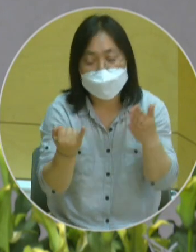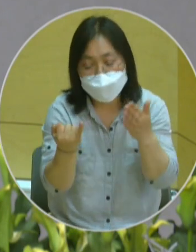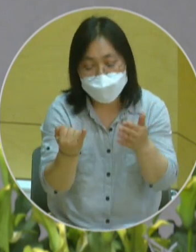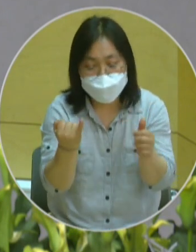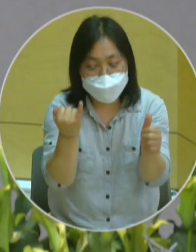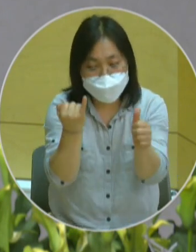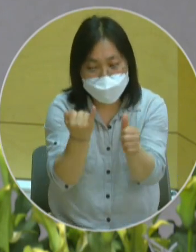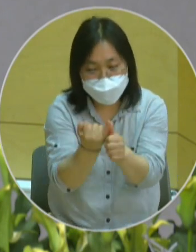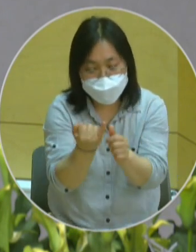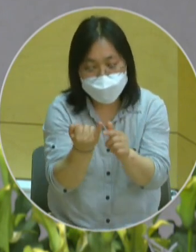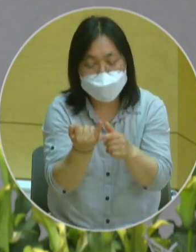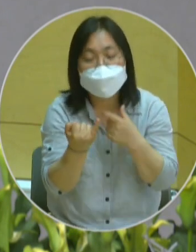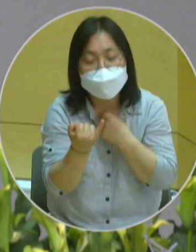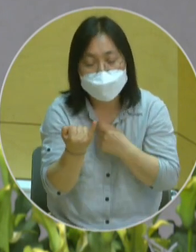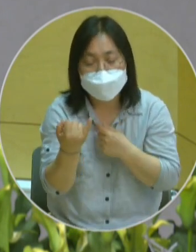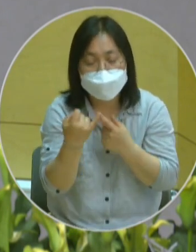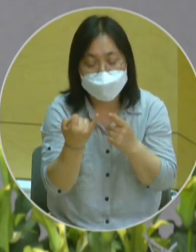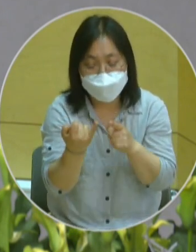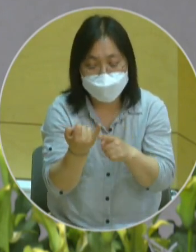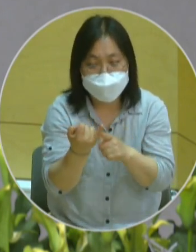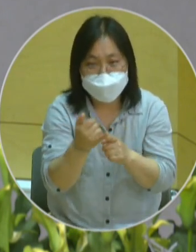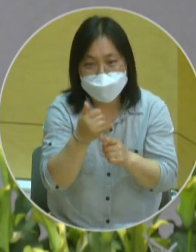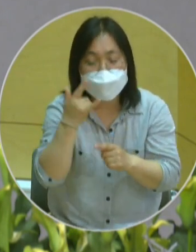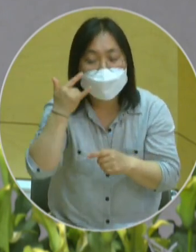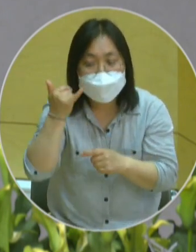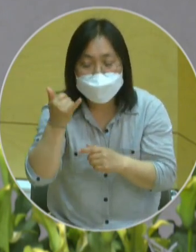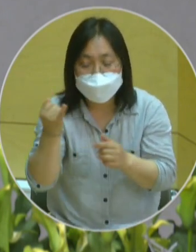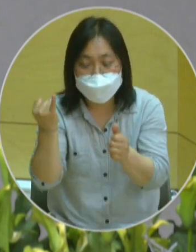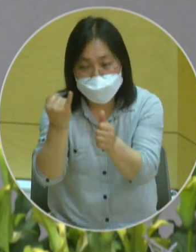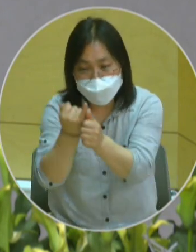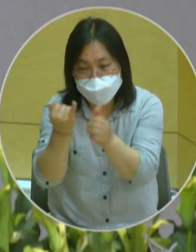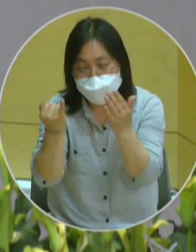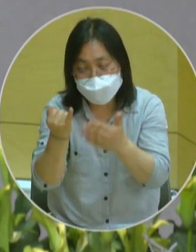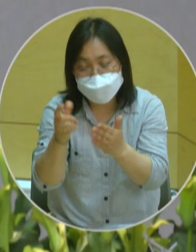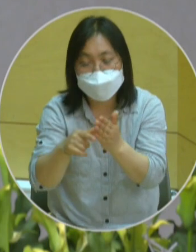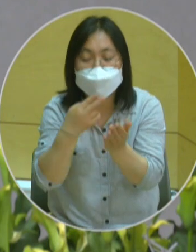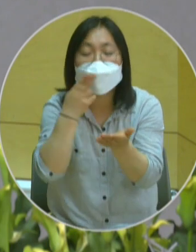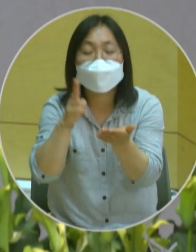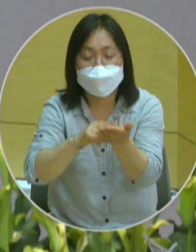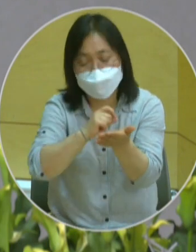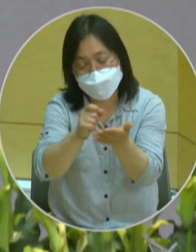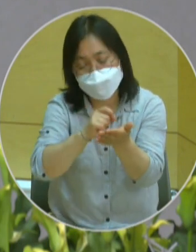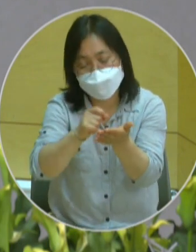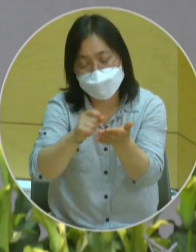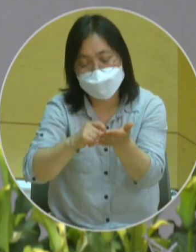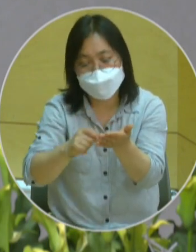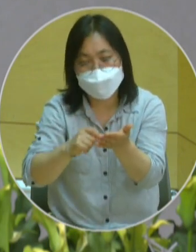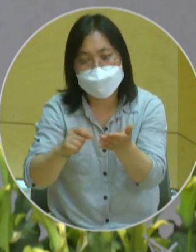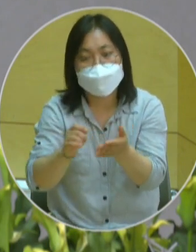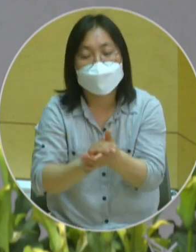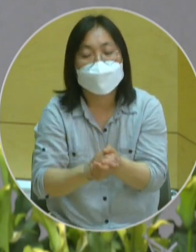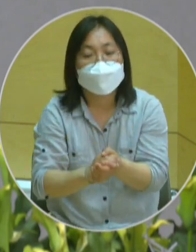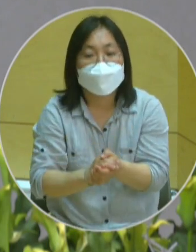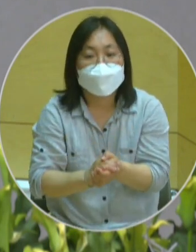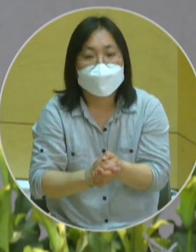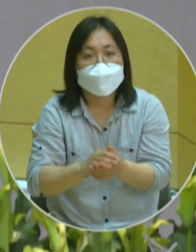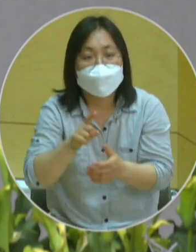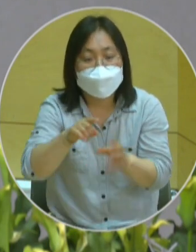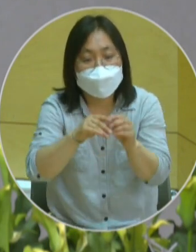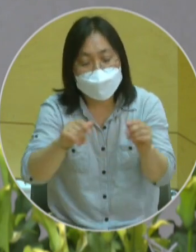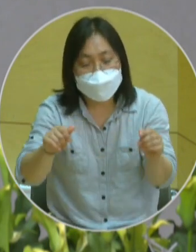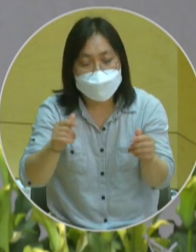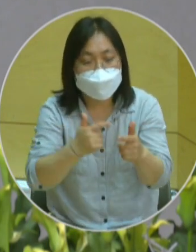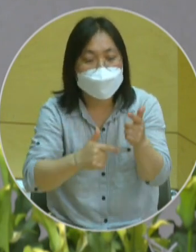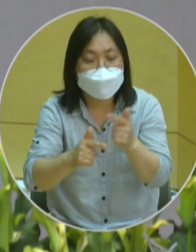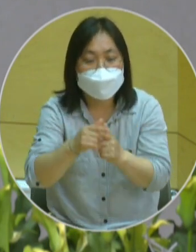여자가 있었어요. 그 부모님께 청혼한 편지가 있습니다. 1812년에 이런 편지를 썼어요. 이 땅에서